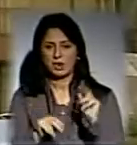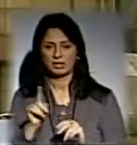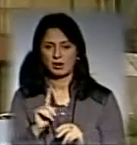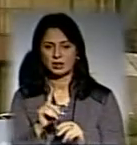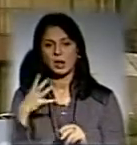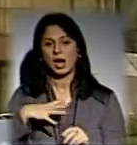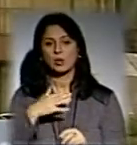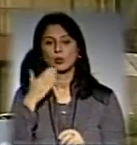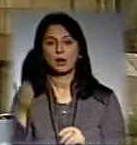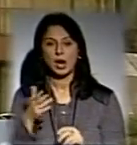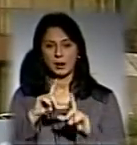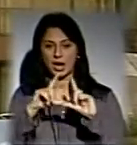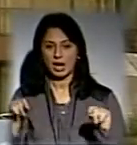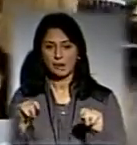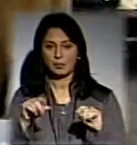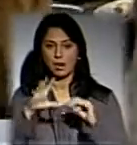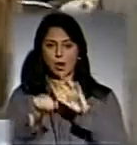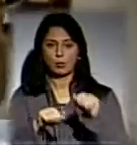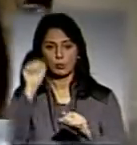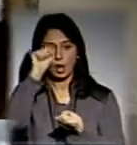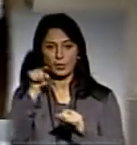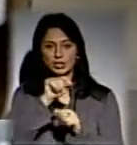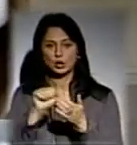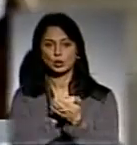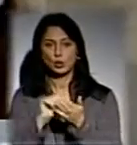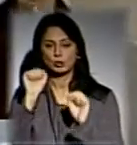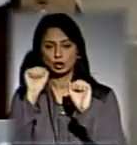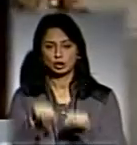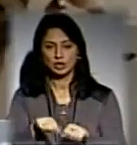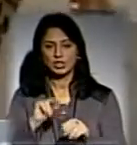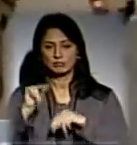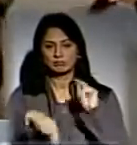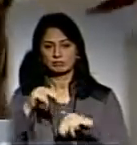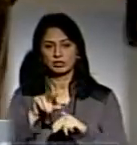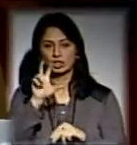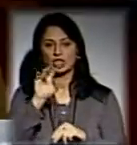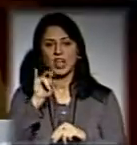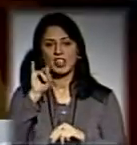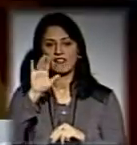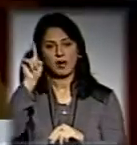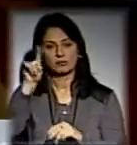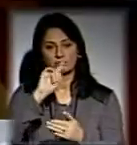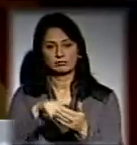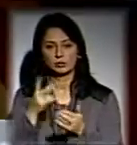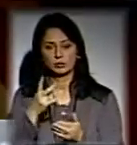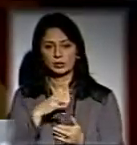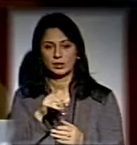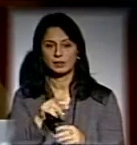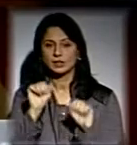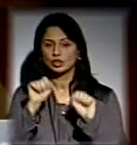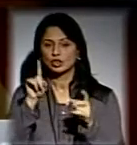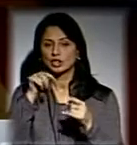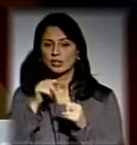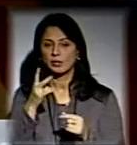და ქართულმა მხარემ კრემსა და ოკუპირებულ აფხაზეთს შორის დოკუმენტის შესაძლო გაფორმების საკითხი ჟენევაში უნდა დააყენოს. ყველა ბერკელი გამოიყონთ იმისათვის, რომ